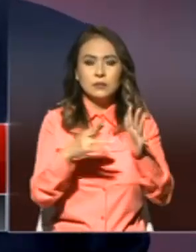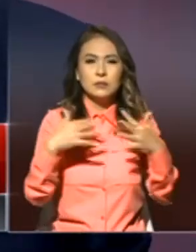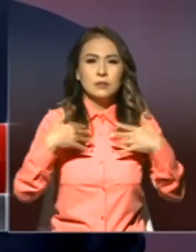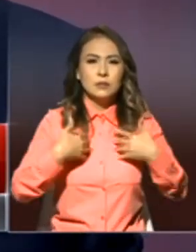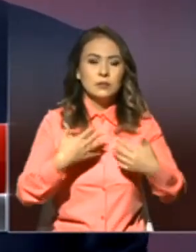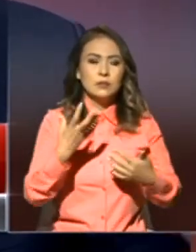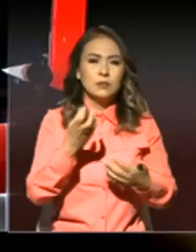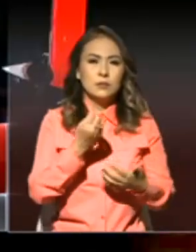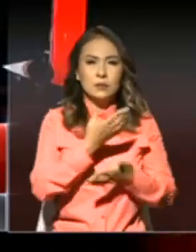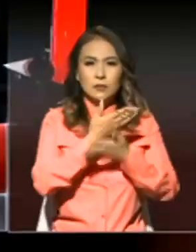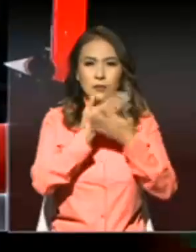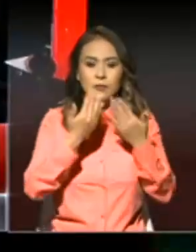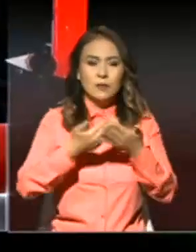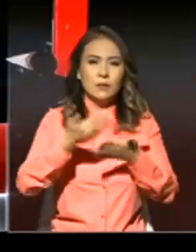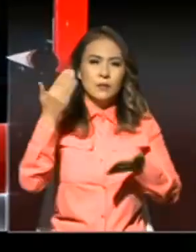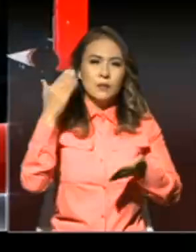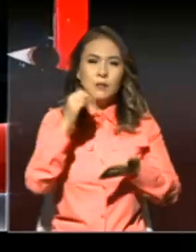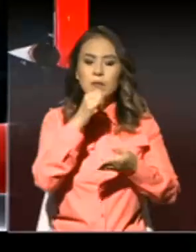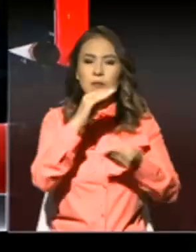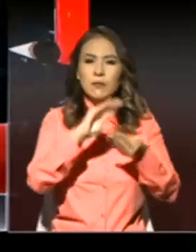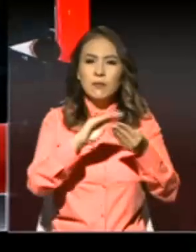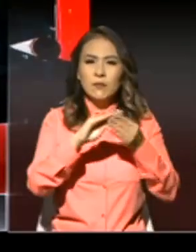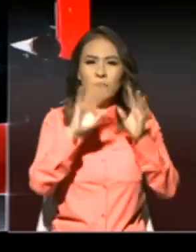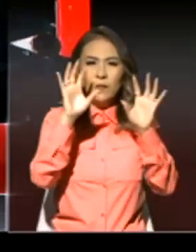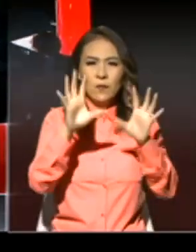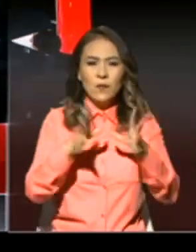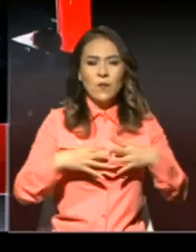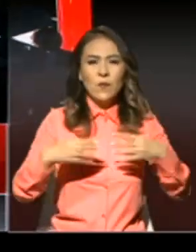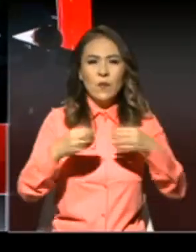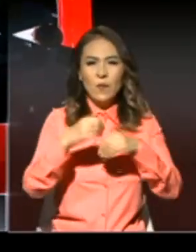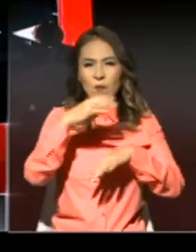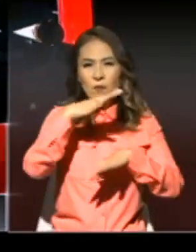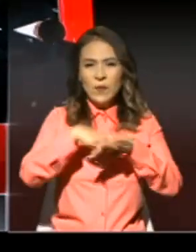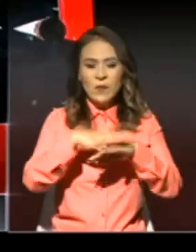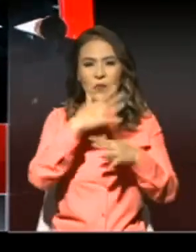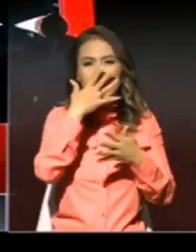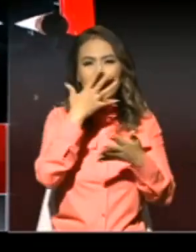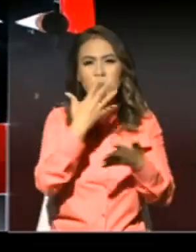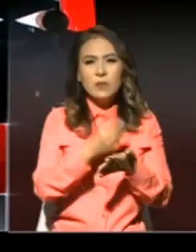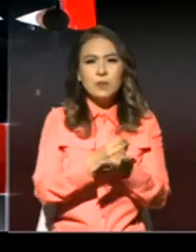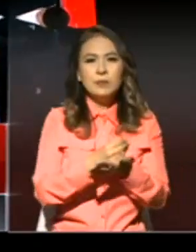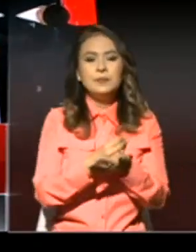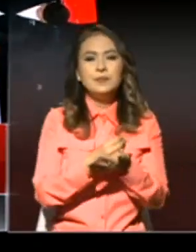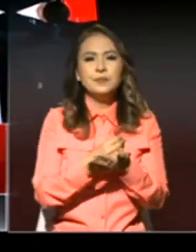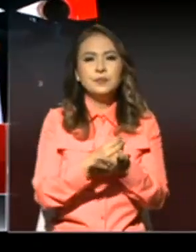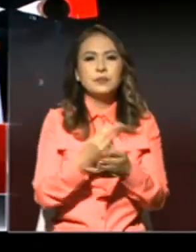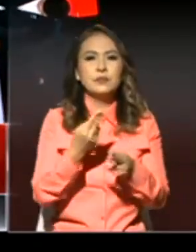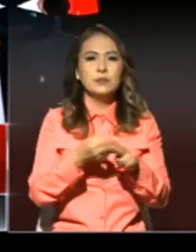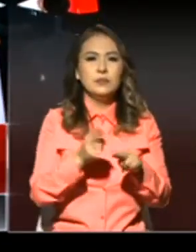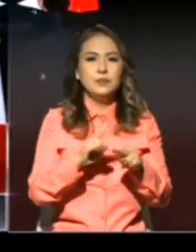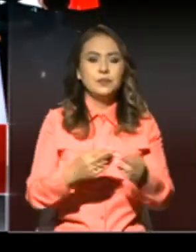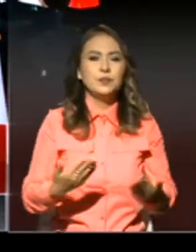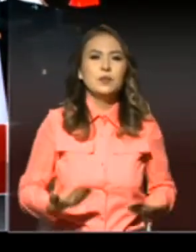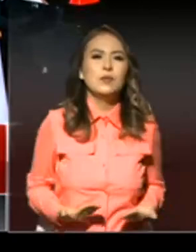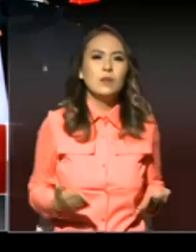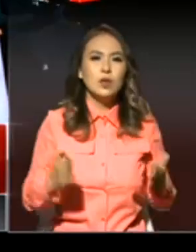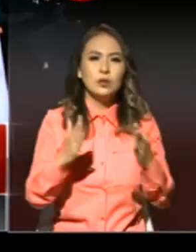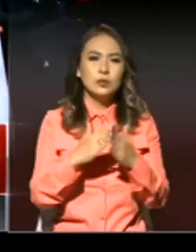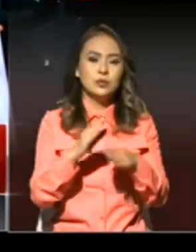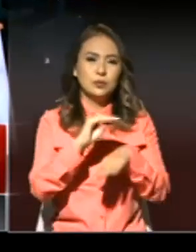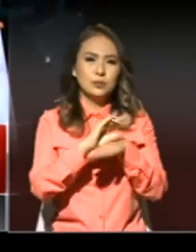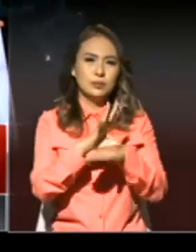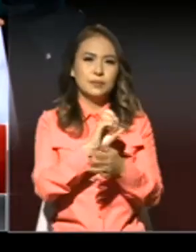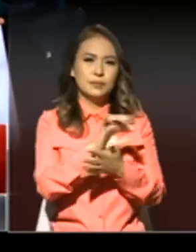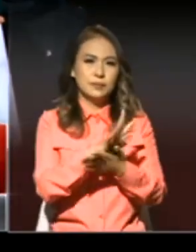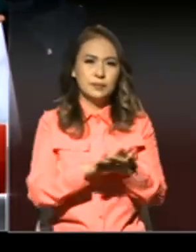әлі жеткен жоқпыз. Біз бұрынғы заңымызбен отбасы банк ретінде екінші деңгейлі банк деген бізде лицензия бар. Сонымен өзіміздің тұрғын үй құрылыс жинақ жүйесін негізінде жұмысымыз